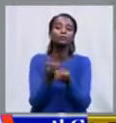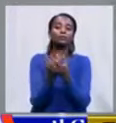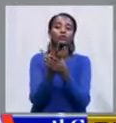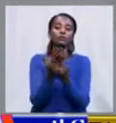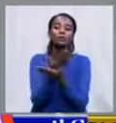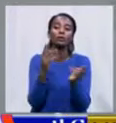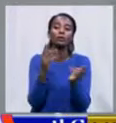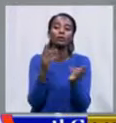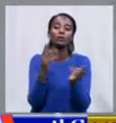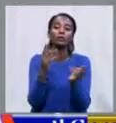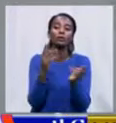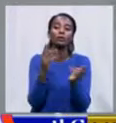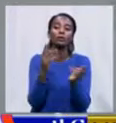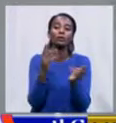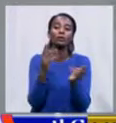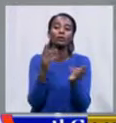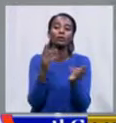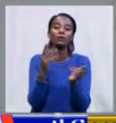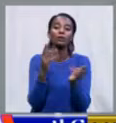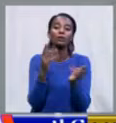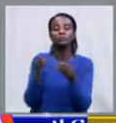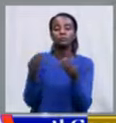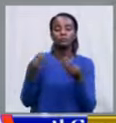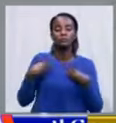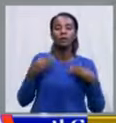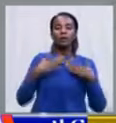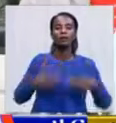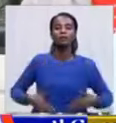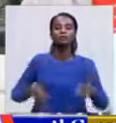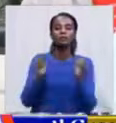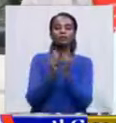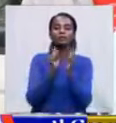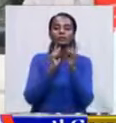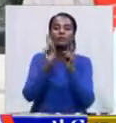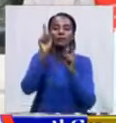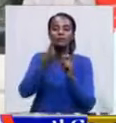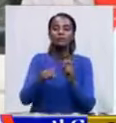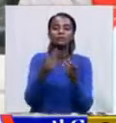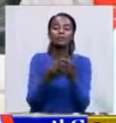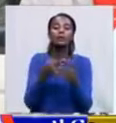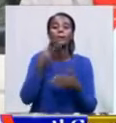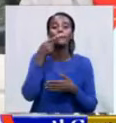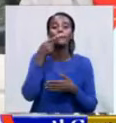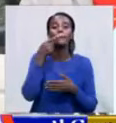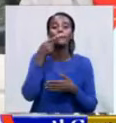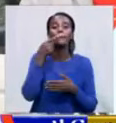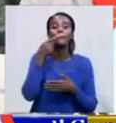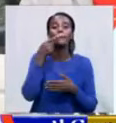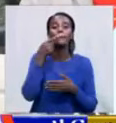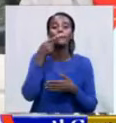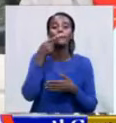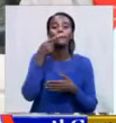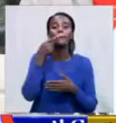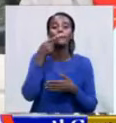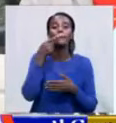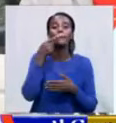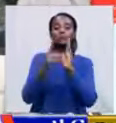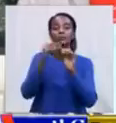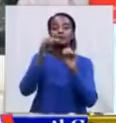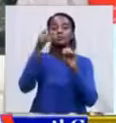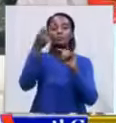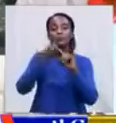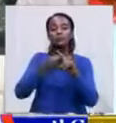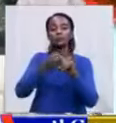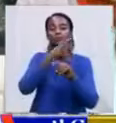የሚለውን ከሚገንዘቡን ከሚመደብልን አካል ጋር መነጋገር ያስፈልጋል። እሳቸው ይህን ይበሉ እንጂ ሰራተኞቹ የመጋቢት ወር ደመወዝ ተከፍሏቸው